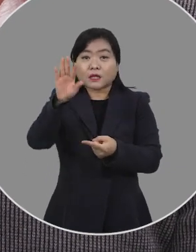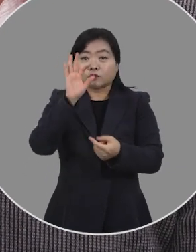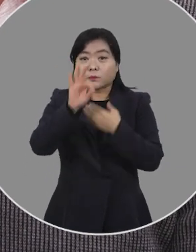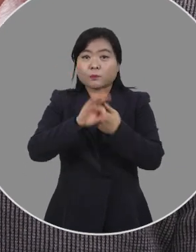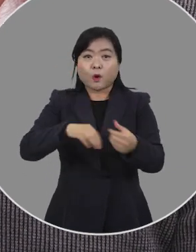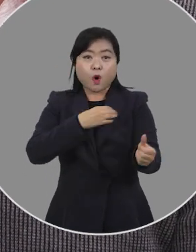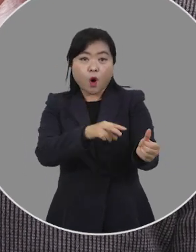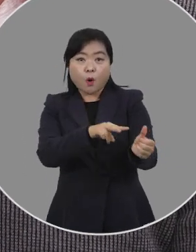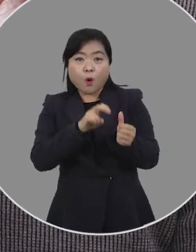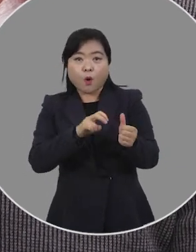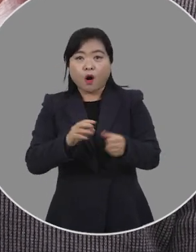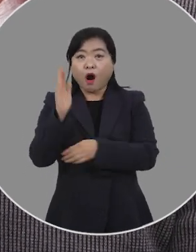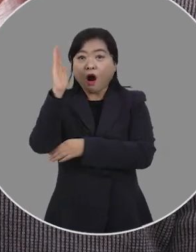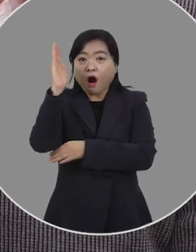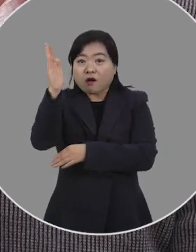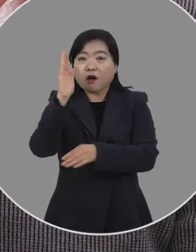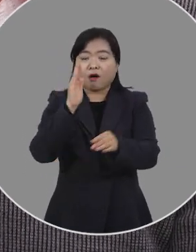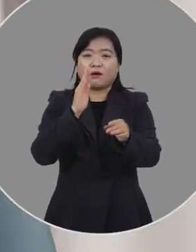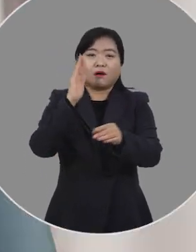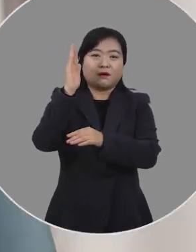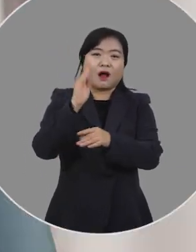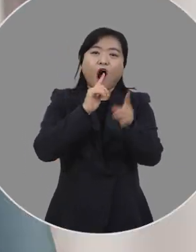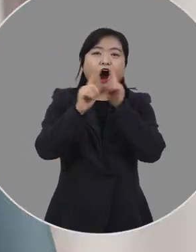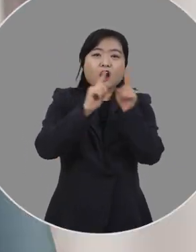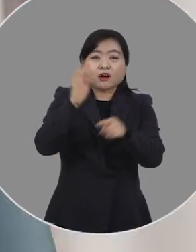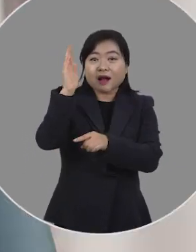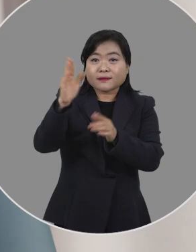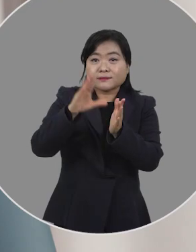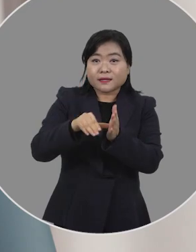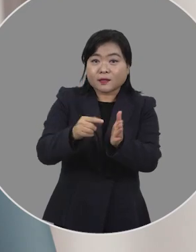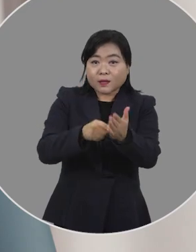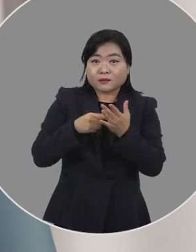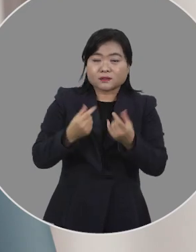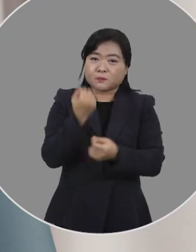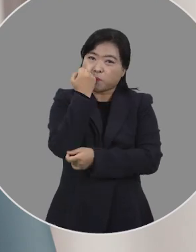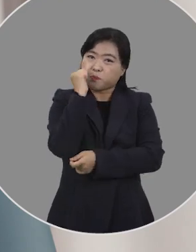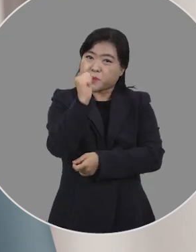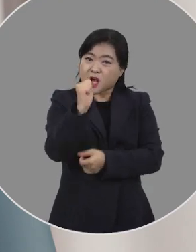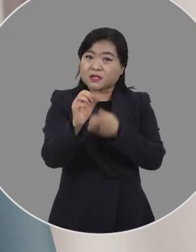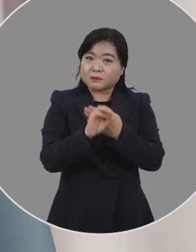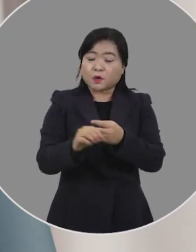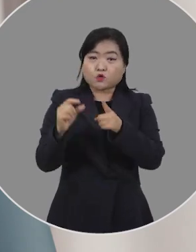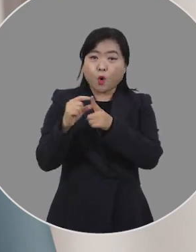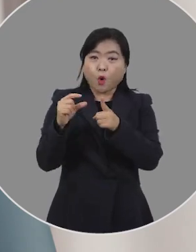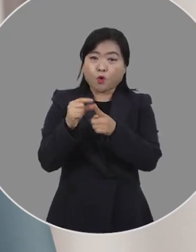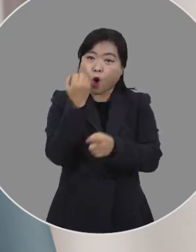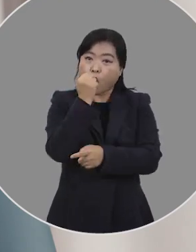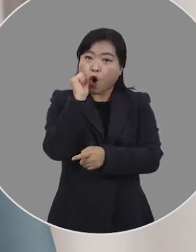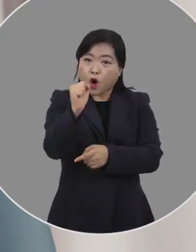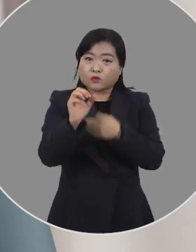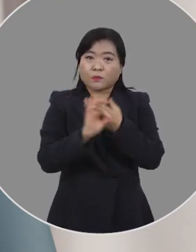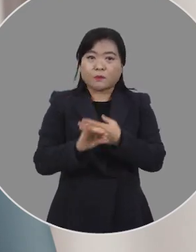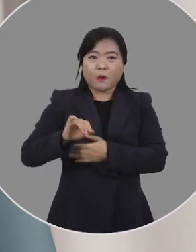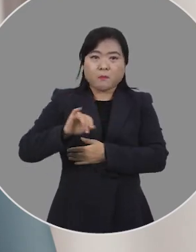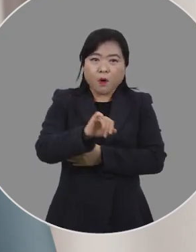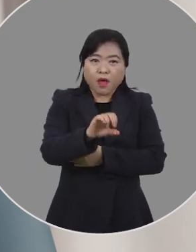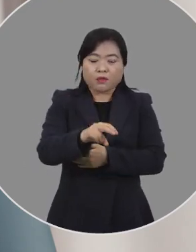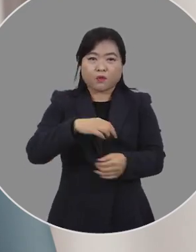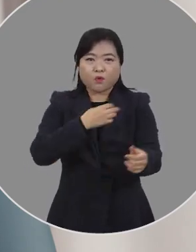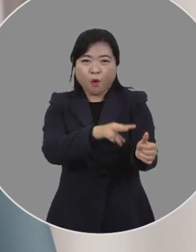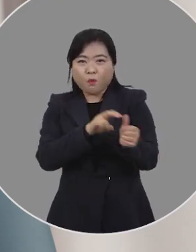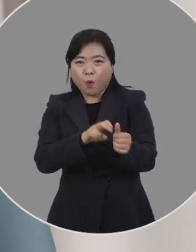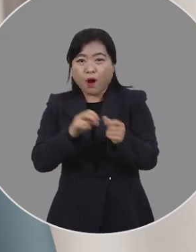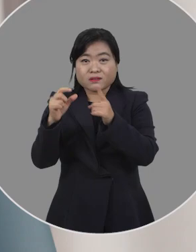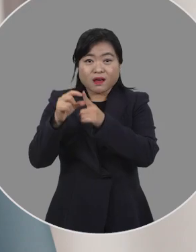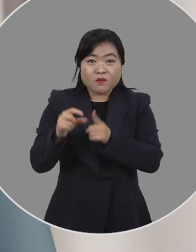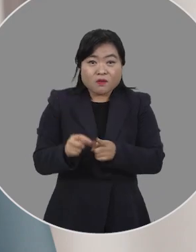우리 혐오 언어의 강연에서도 나왔던 것처럼 거기서 딱지까지 붙이게 되면 어떤 용어까지 사용하게 되면 뭐 주로 벌레와 혐오